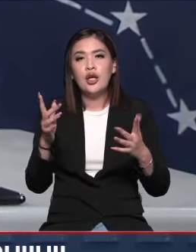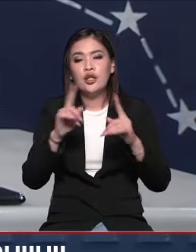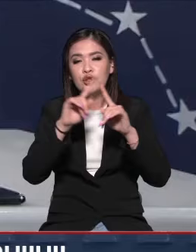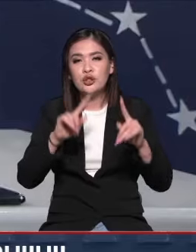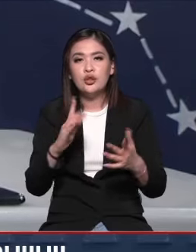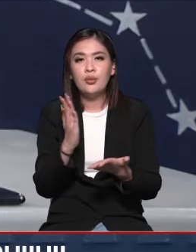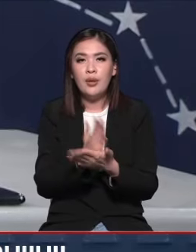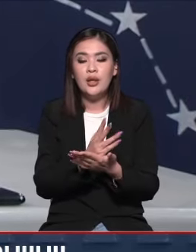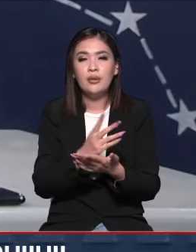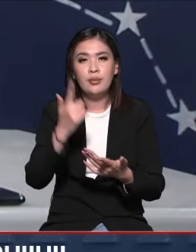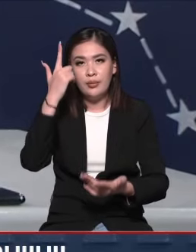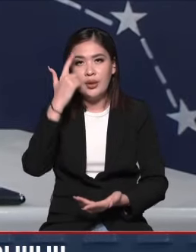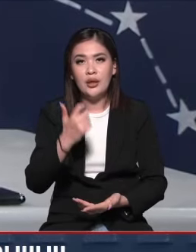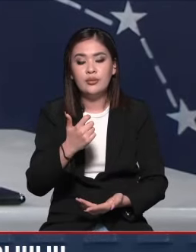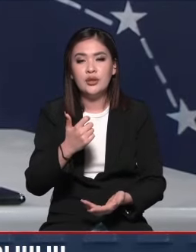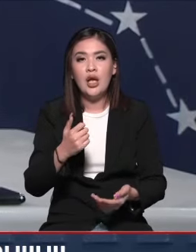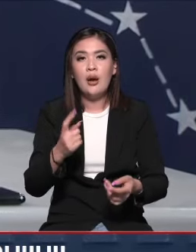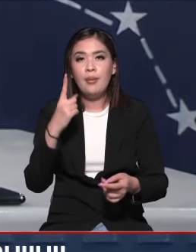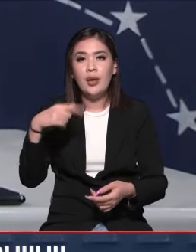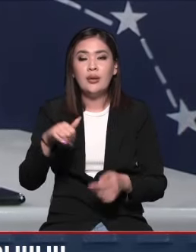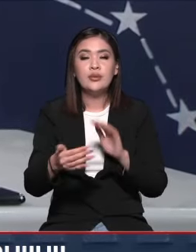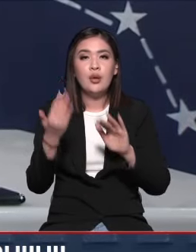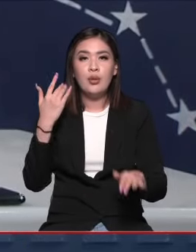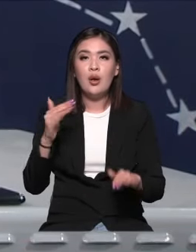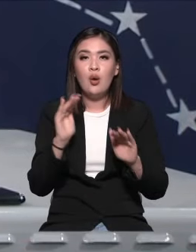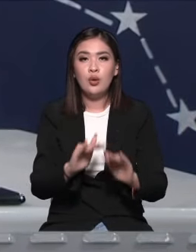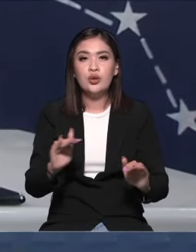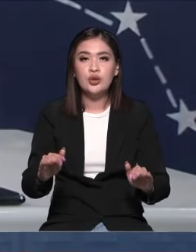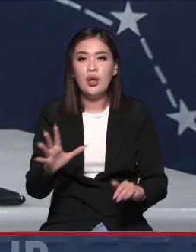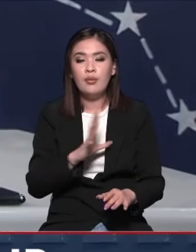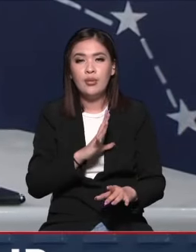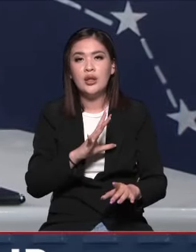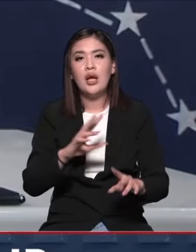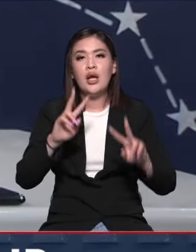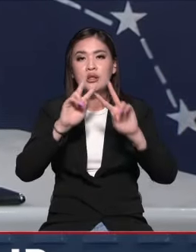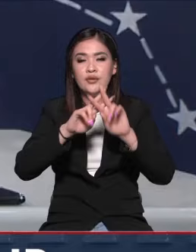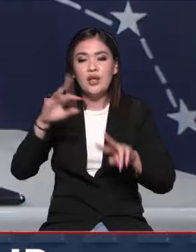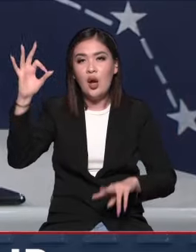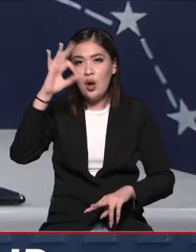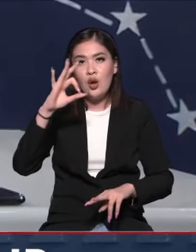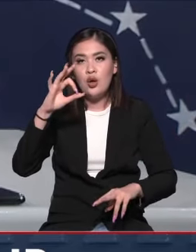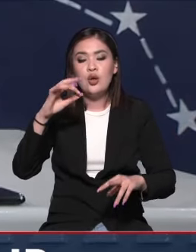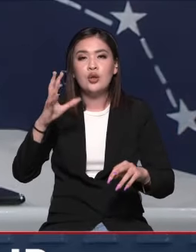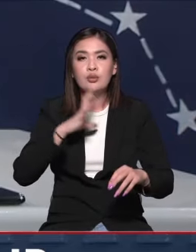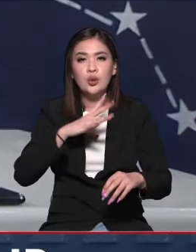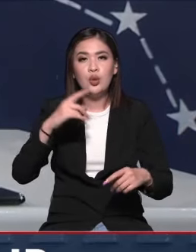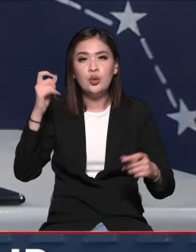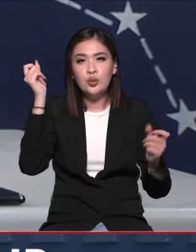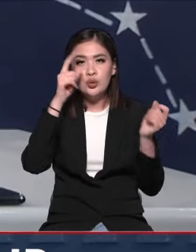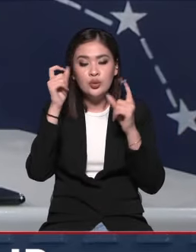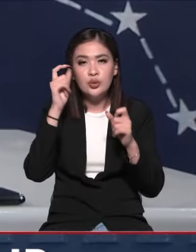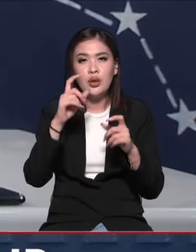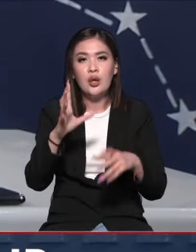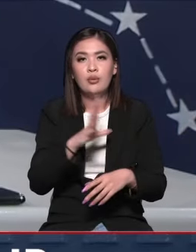Мысалы, біз бір апта бұрын оқушылармен Арктур созвездиесін зерттедік. Ол созвездиеде біз бірнеше сурет түсірдік,